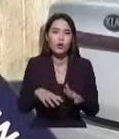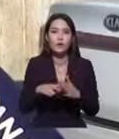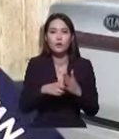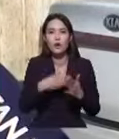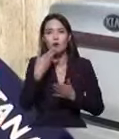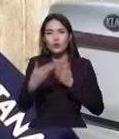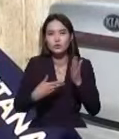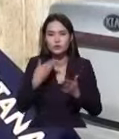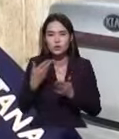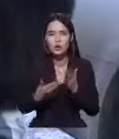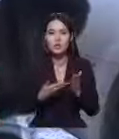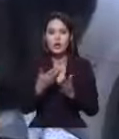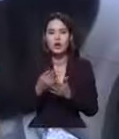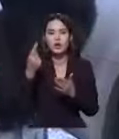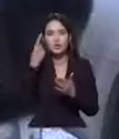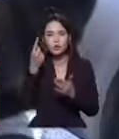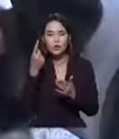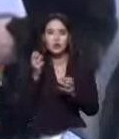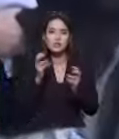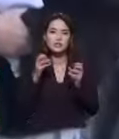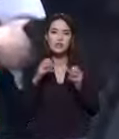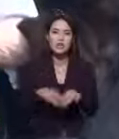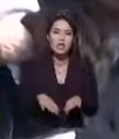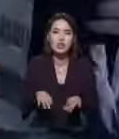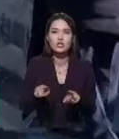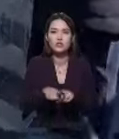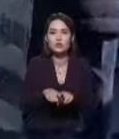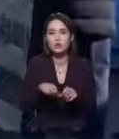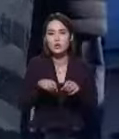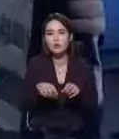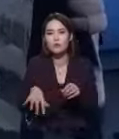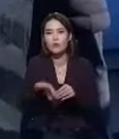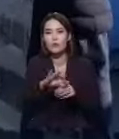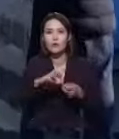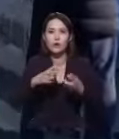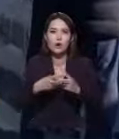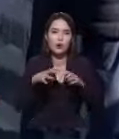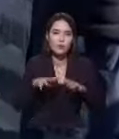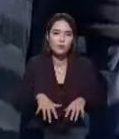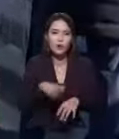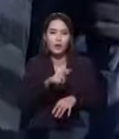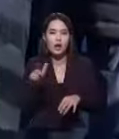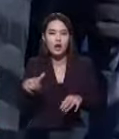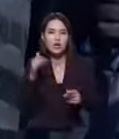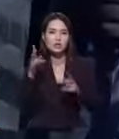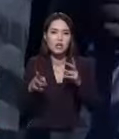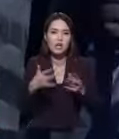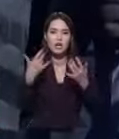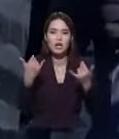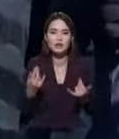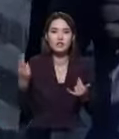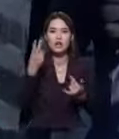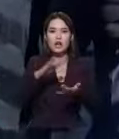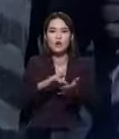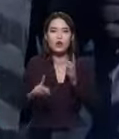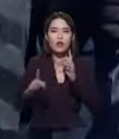сұрақтарды протоколға ендіріп, ұсыныстар бойынша жұмыстарын жасайды. Аталған мәселені халық ұзақ талқылады. Енді ақпан айында мәслихат